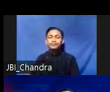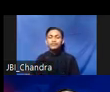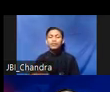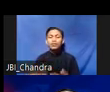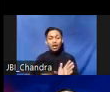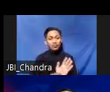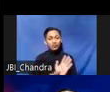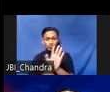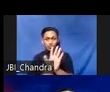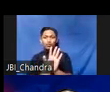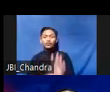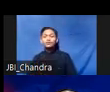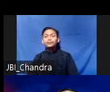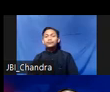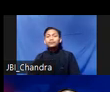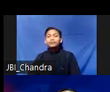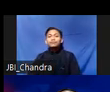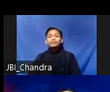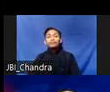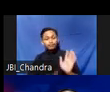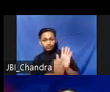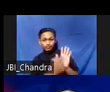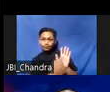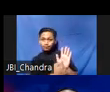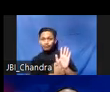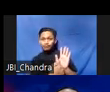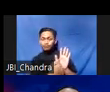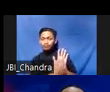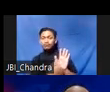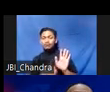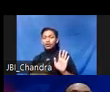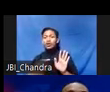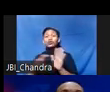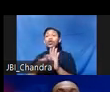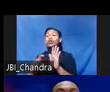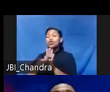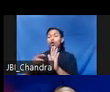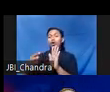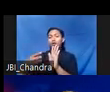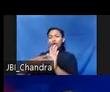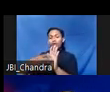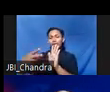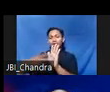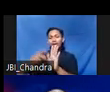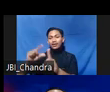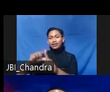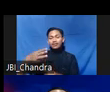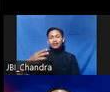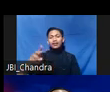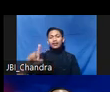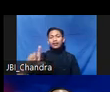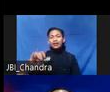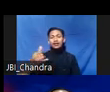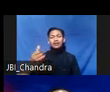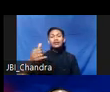tempelannya kalau di mendeley kalau teman-teman ingin membuatnya yang pertama yaitu kalau di Mandala yang wajib itu membuat akun